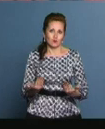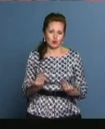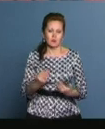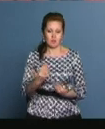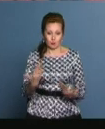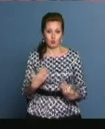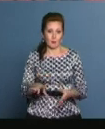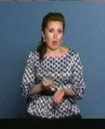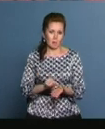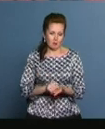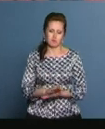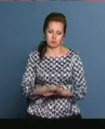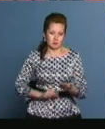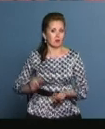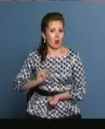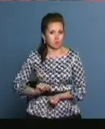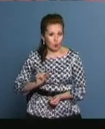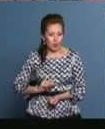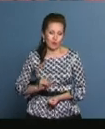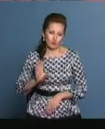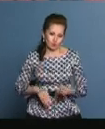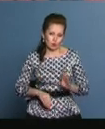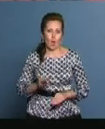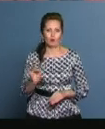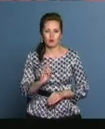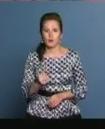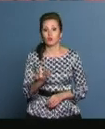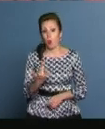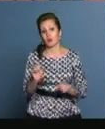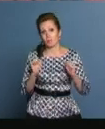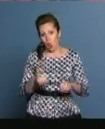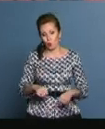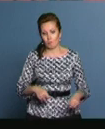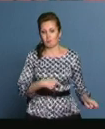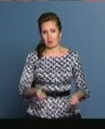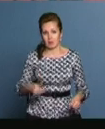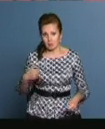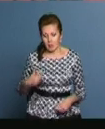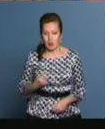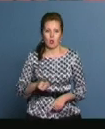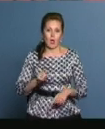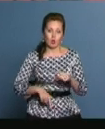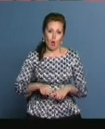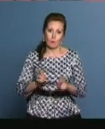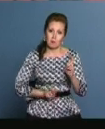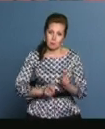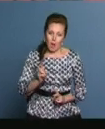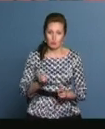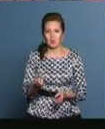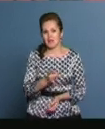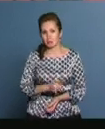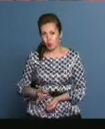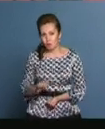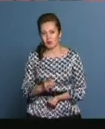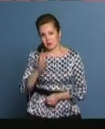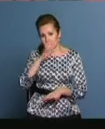будучи на пенсии, работаю, поскольку считаю, что сколько могу принести и родному предприятию, и республике, и